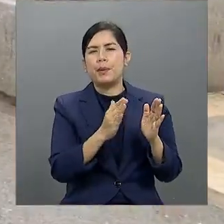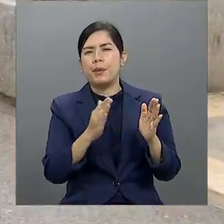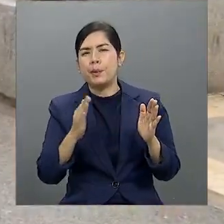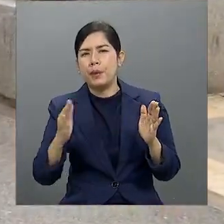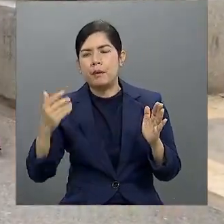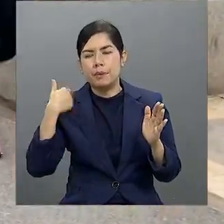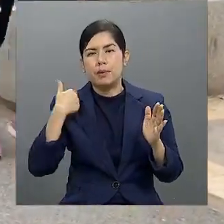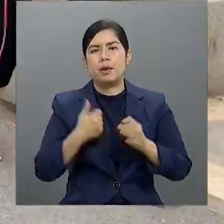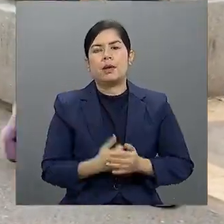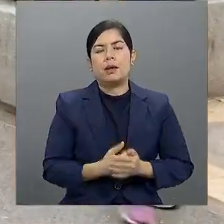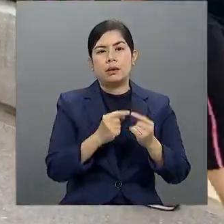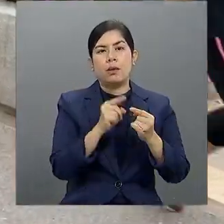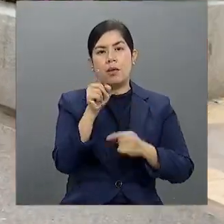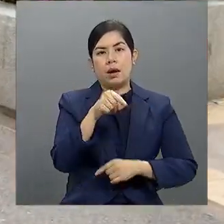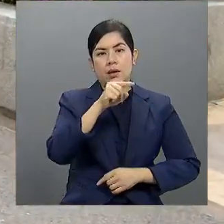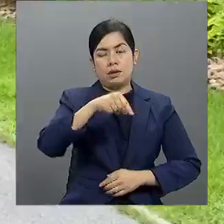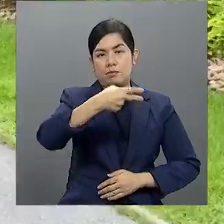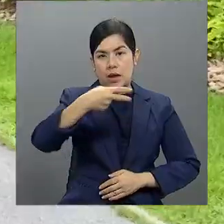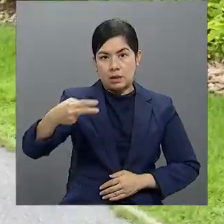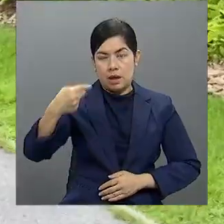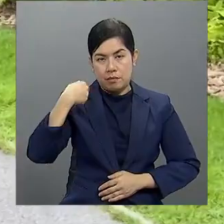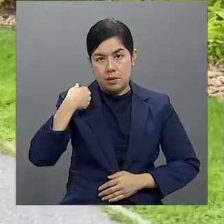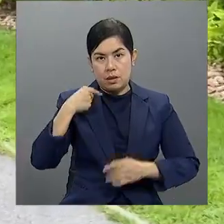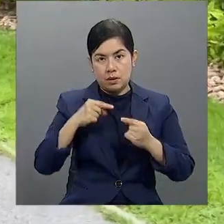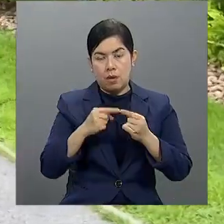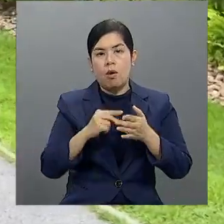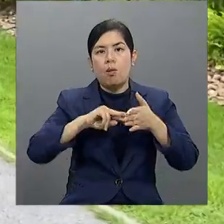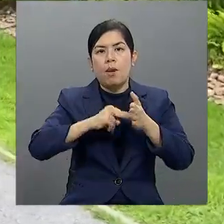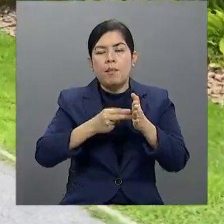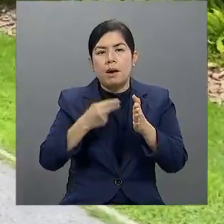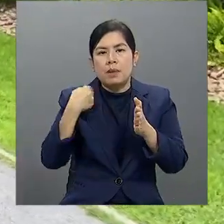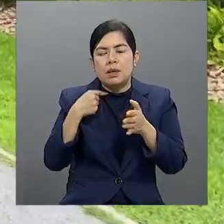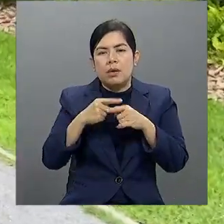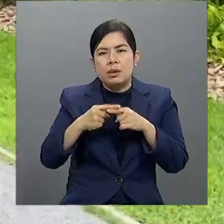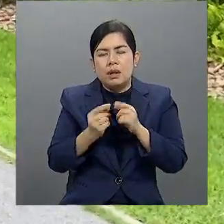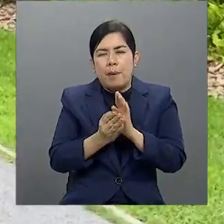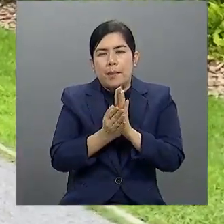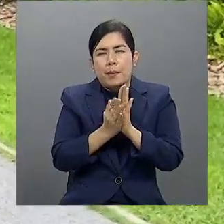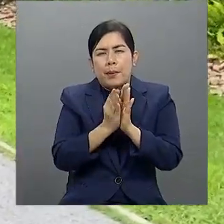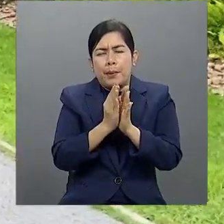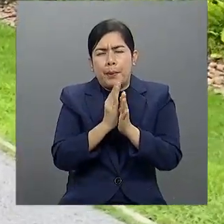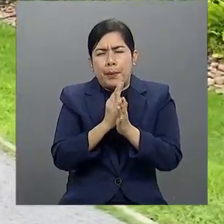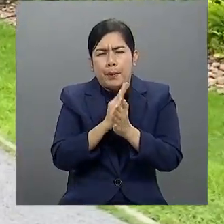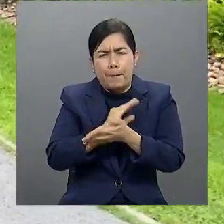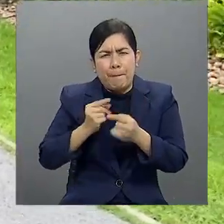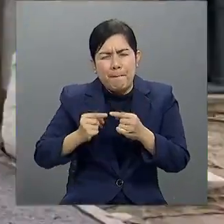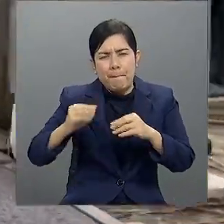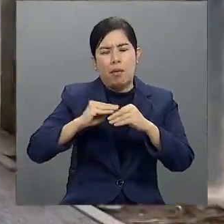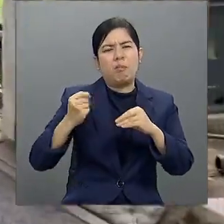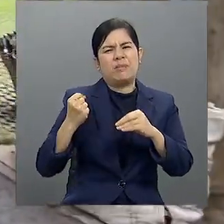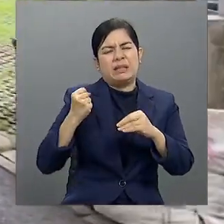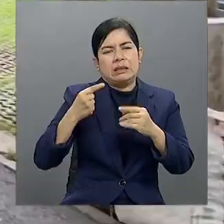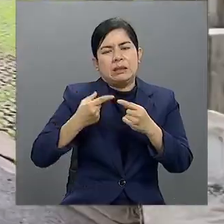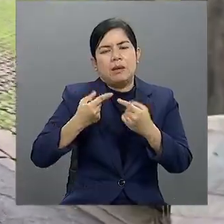repetitive microtrauma นะคะทำให้ค่อยๆบาดเจ็บกล้ามเนื้อมากขึ้นเรื่อยๆจนกลายเป็นปวดขึ้นมา แล้วทีนี้ถามคุณหมอเพิ่มเติมทีนี้มันสามารถเกิด